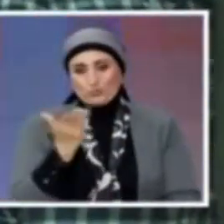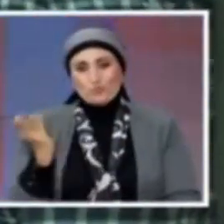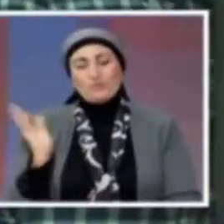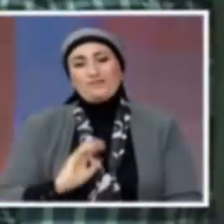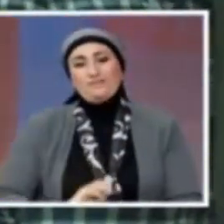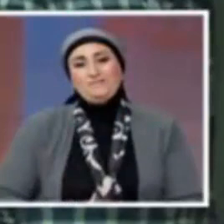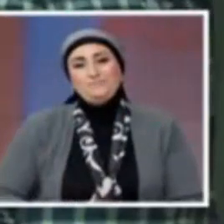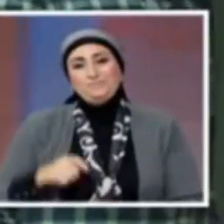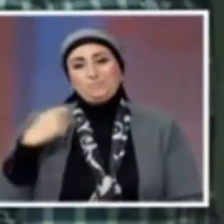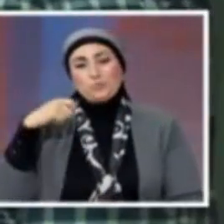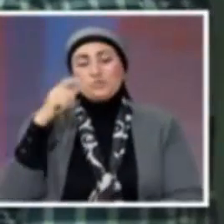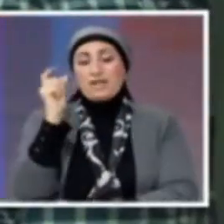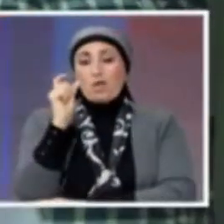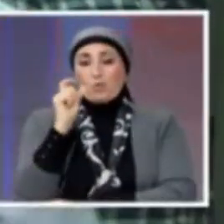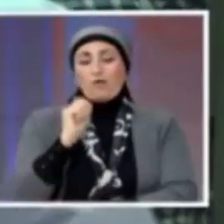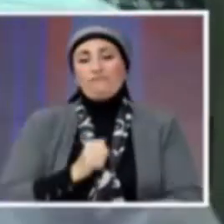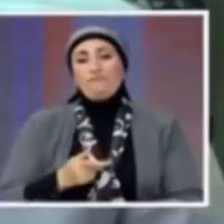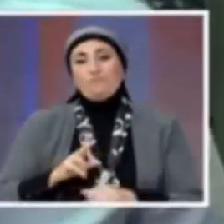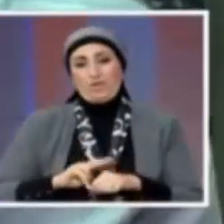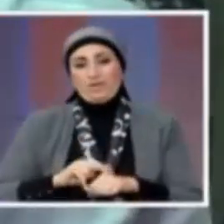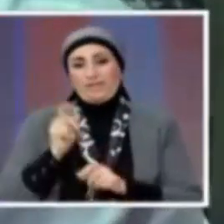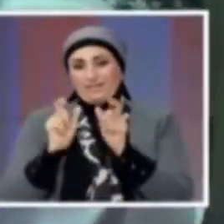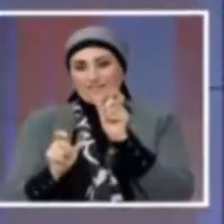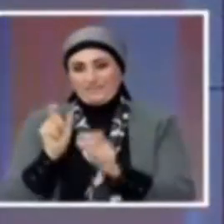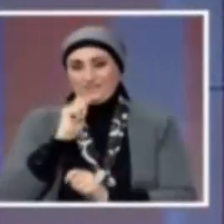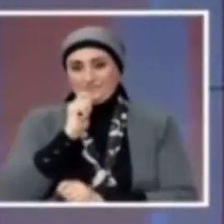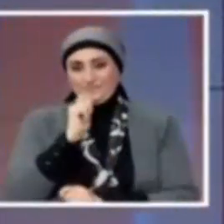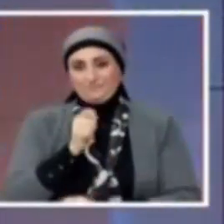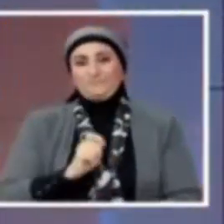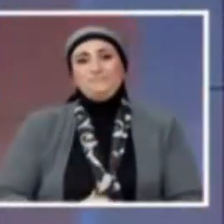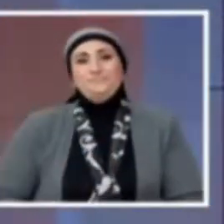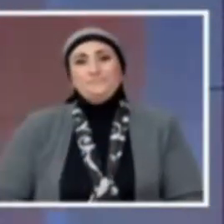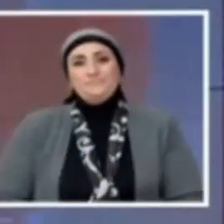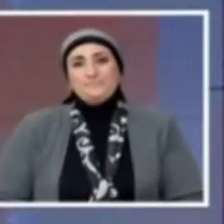وشكرا لضيفيك الكريمين. وصلنا إلى نهاية الخامسة وهذا